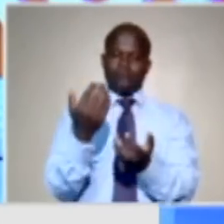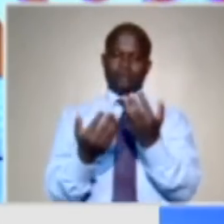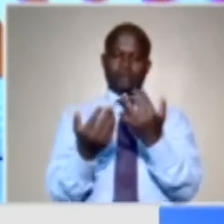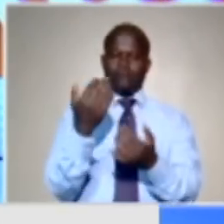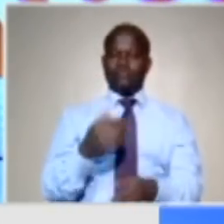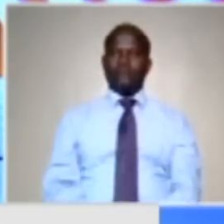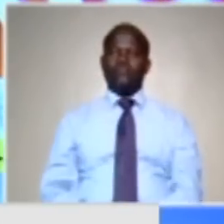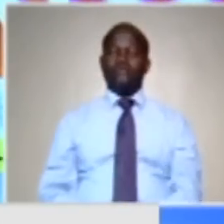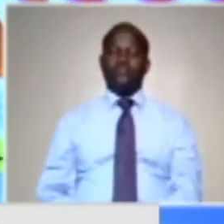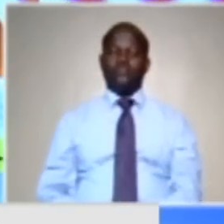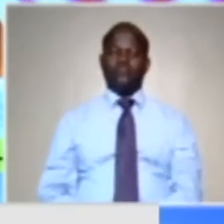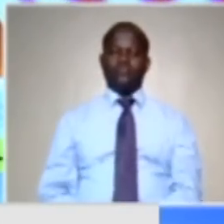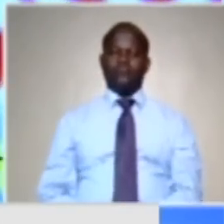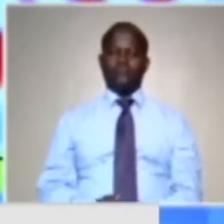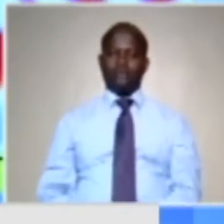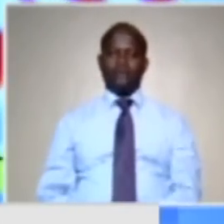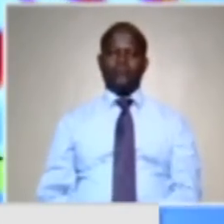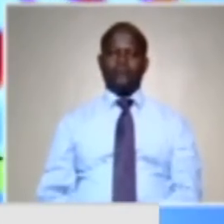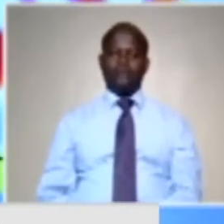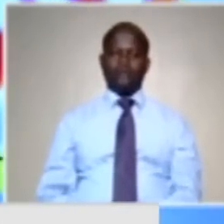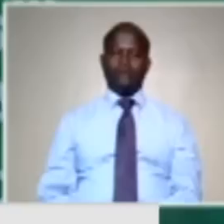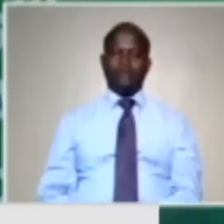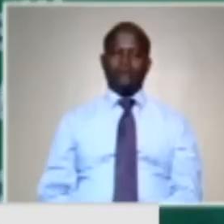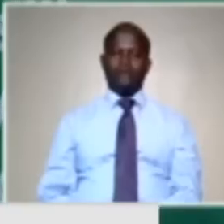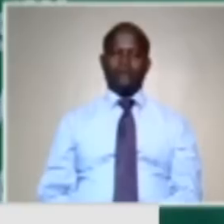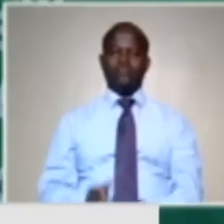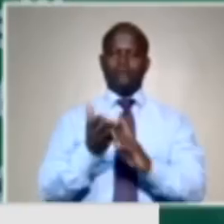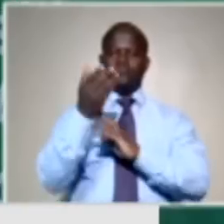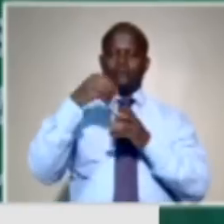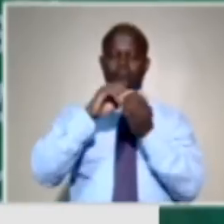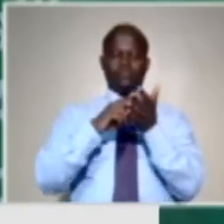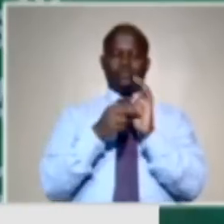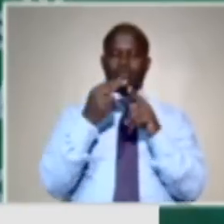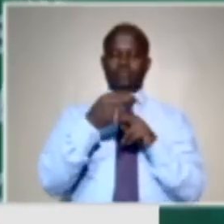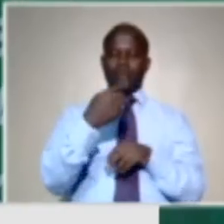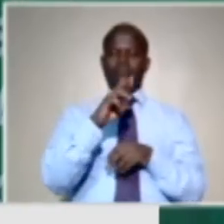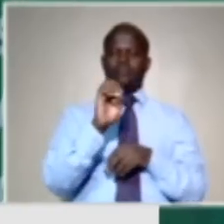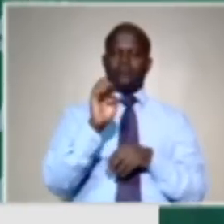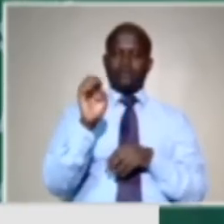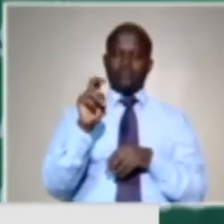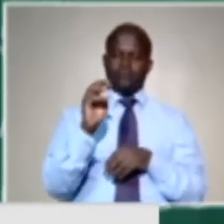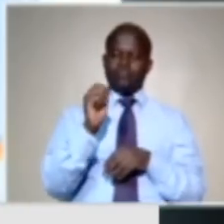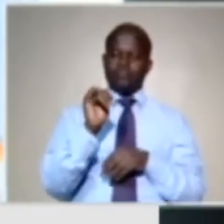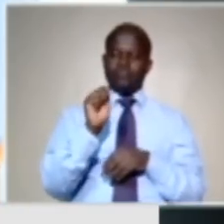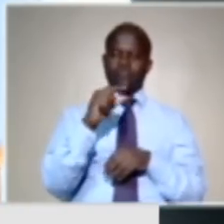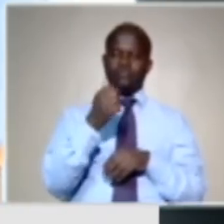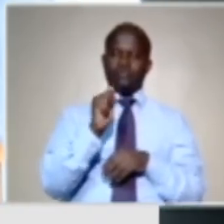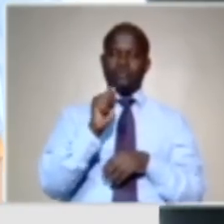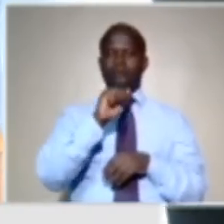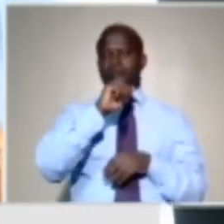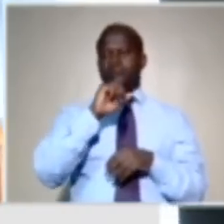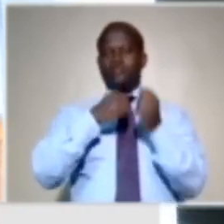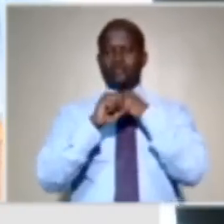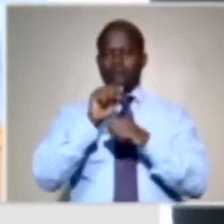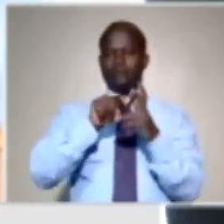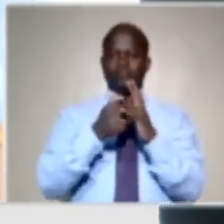Imakire yafatanyije na Benjamin Niyokwizerwa. Biciye mu mushinga wiswe Green Amayaga, mu gikorwa cyatangijwe n'ikigo cy'igihugu gishinzwe kwita